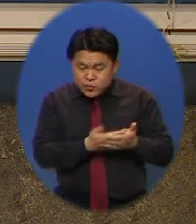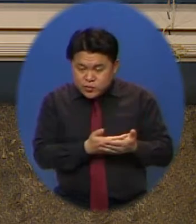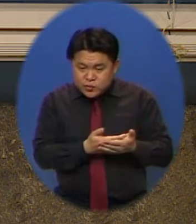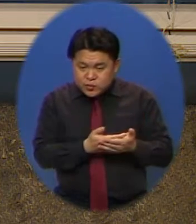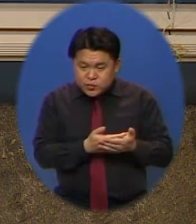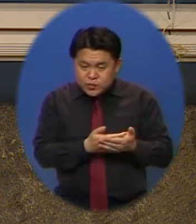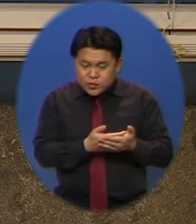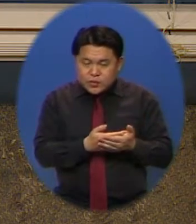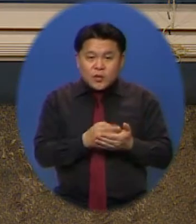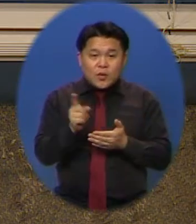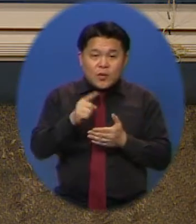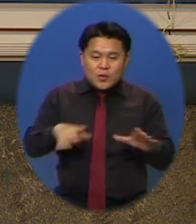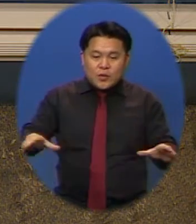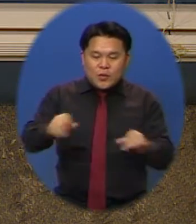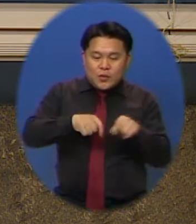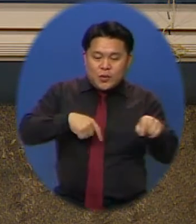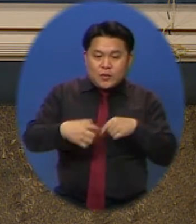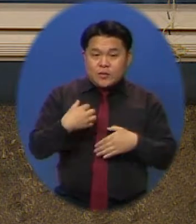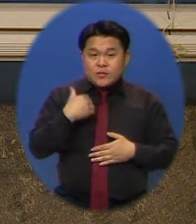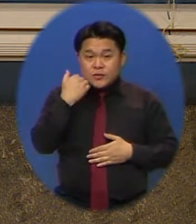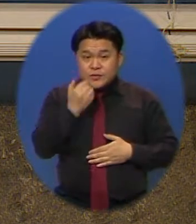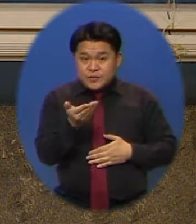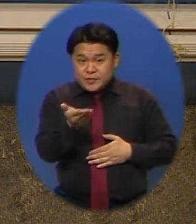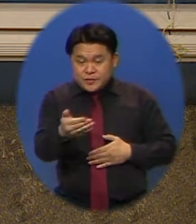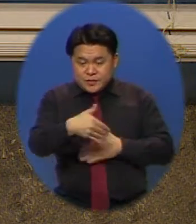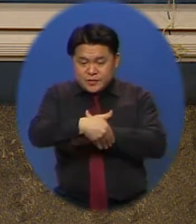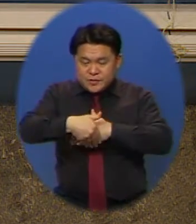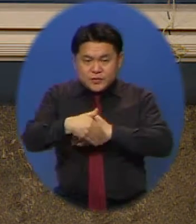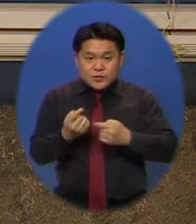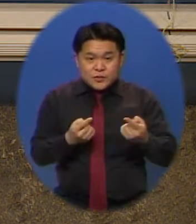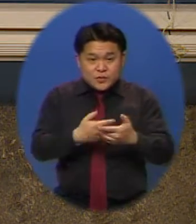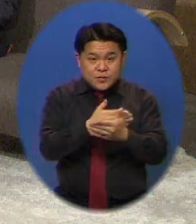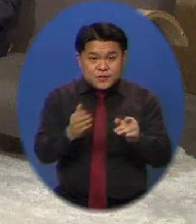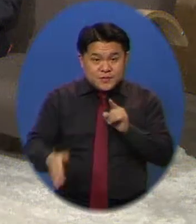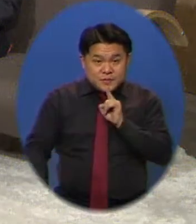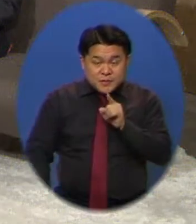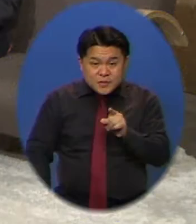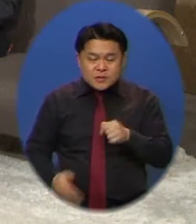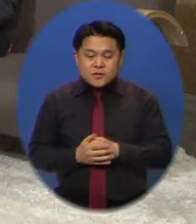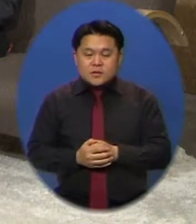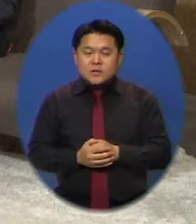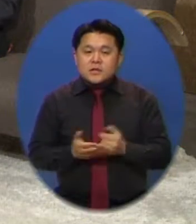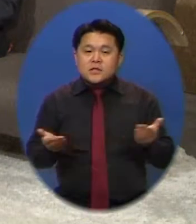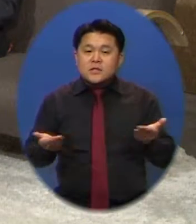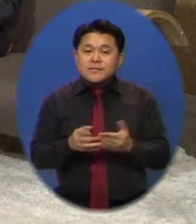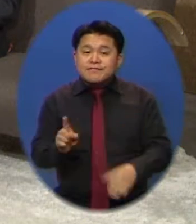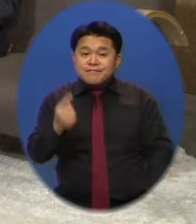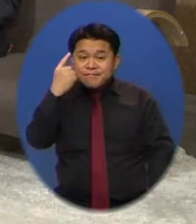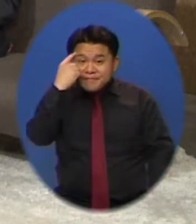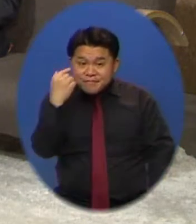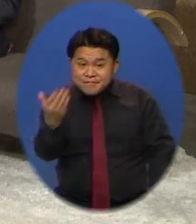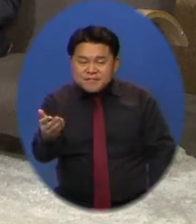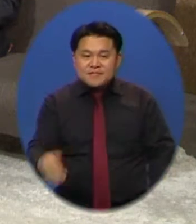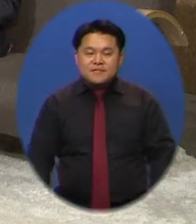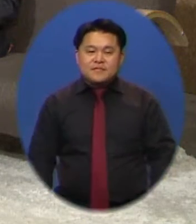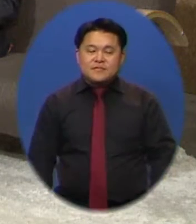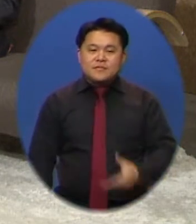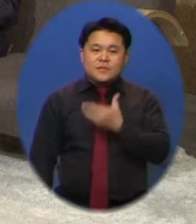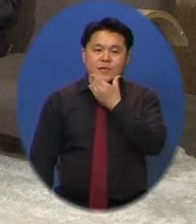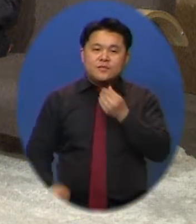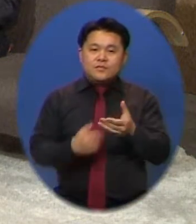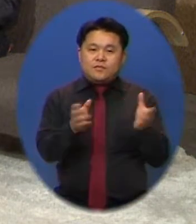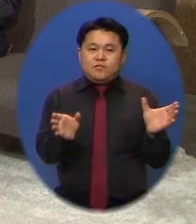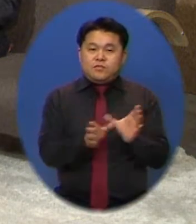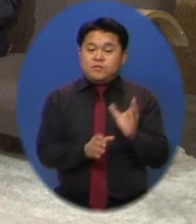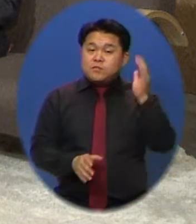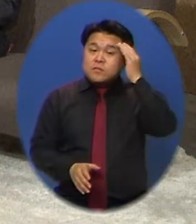컨트롤타워 역할을 하는 부분이 그 기획조정실이라고 알고 있는데 기획조정실의 주요 업무가 어떻게 되나요? 예. 보건복지부는